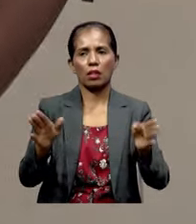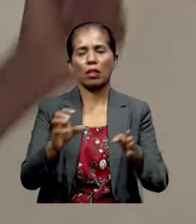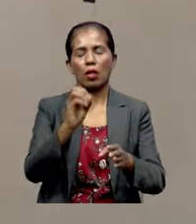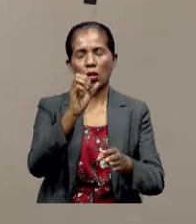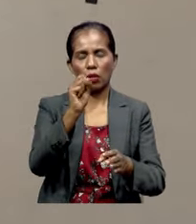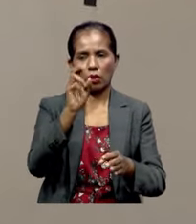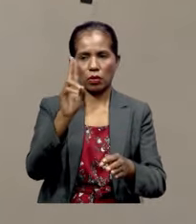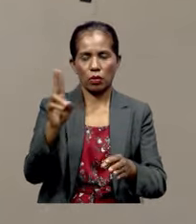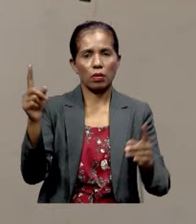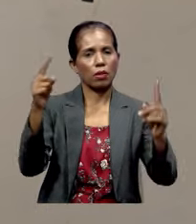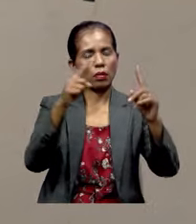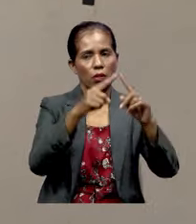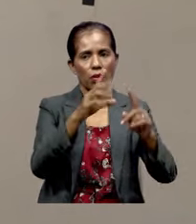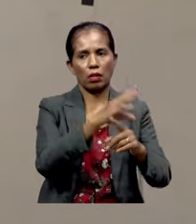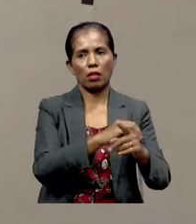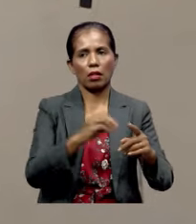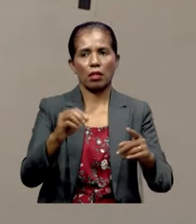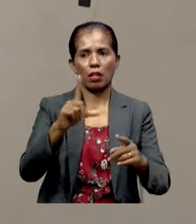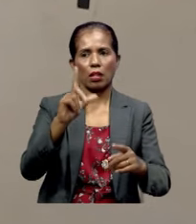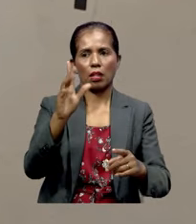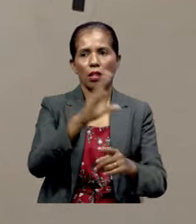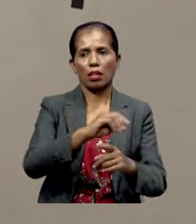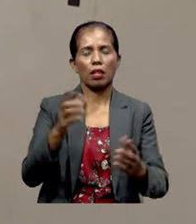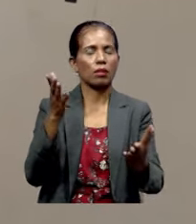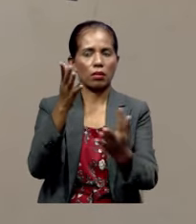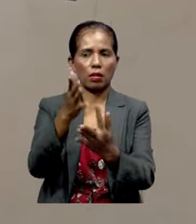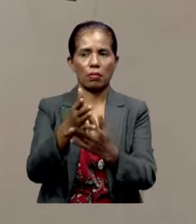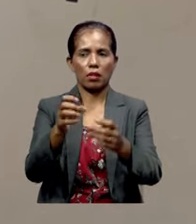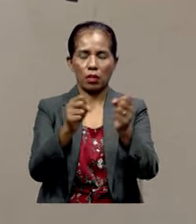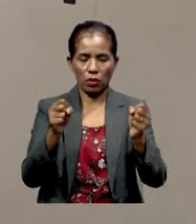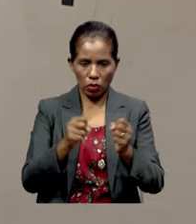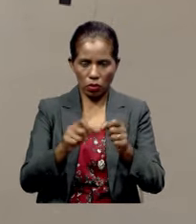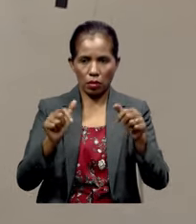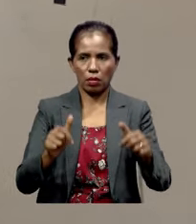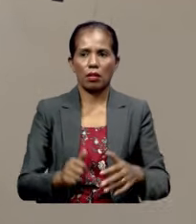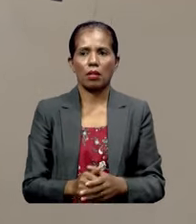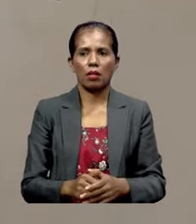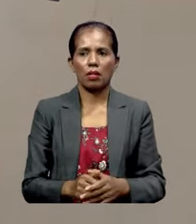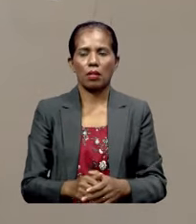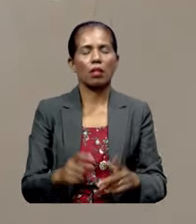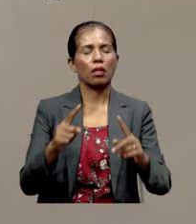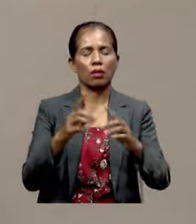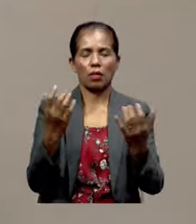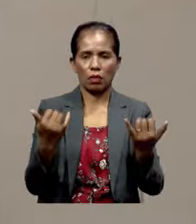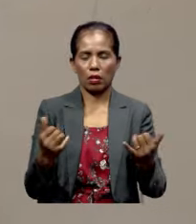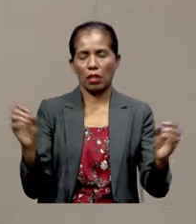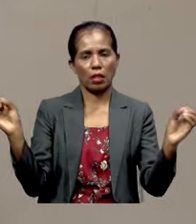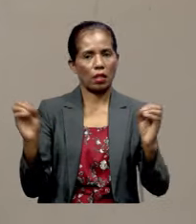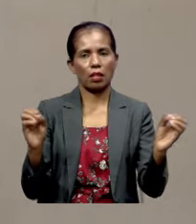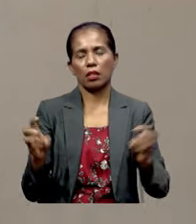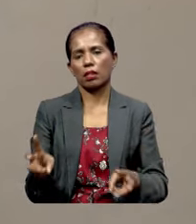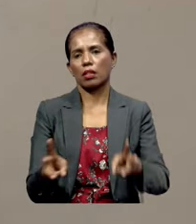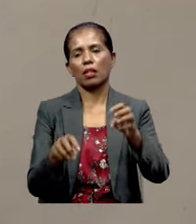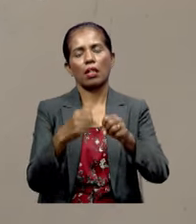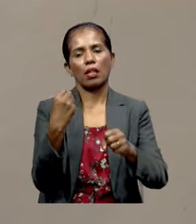tamat tode iha rai dan arang liki putih maka atu tama maya suku larang maka to ati ada talat latama Se fi suku na